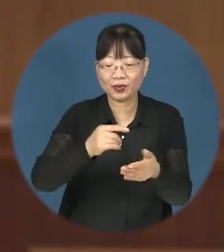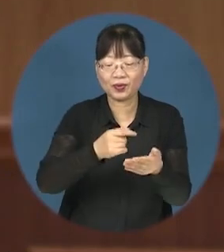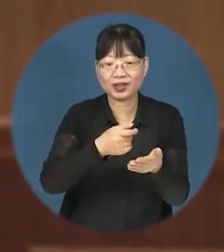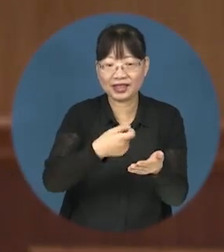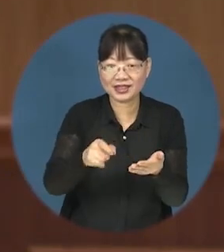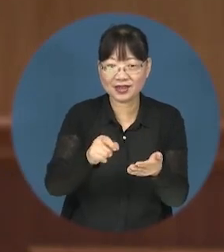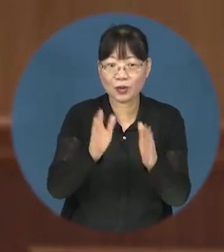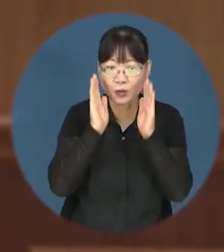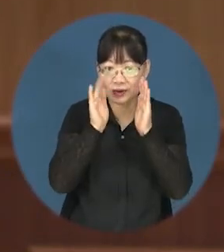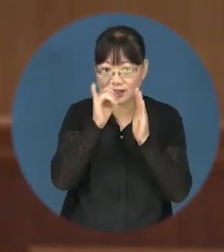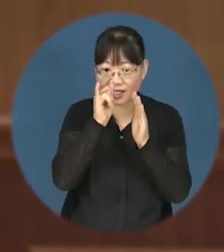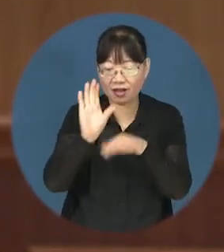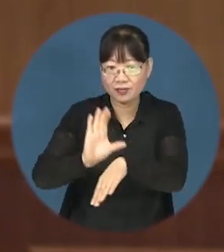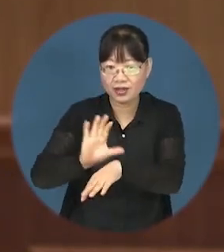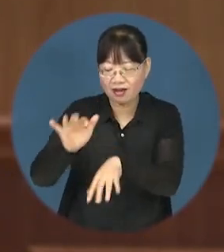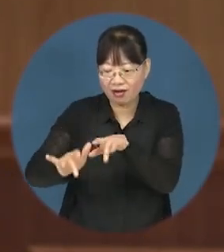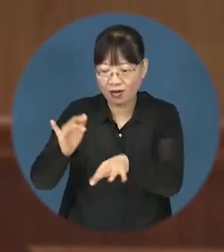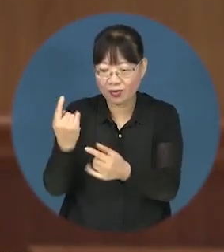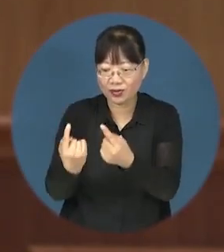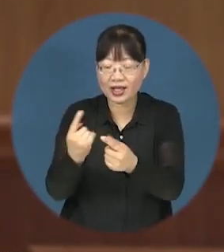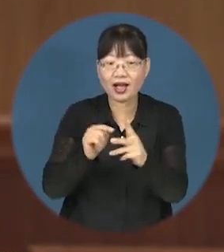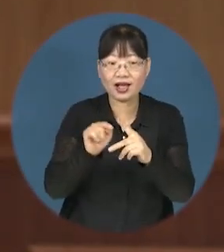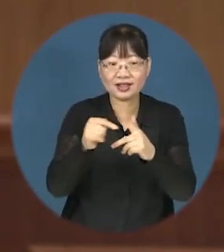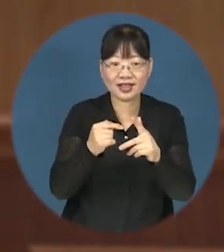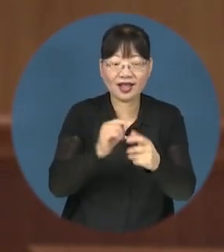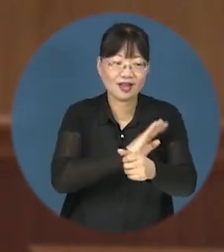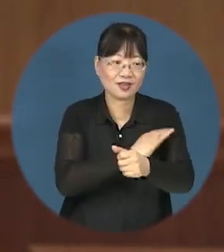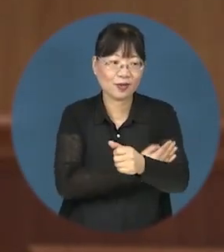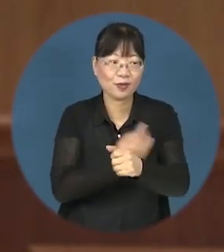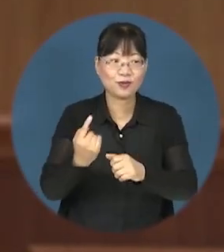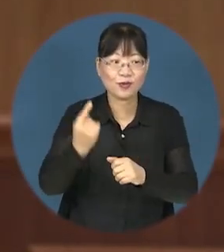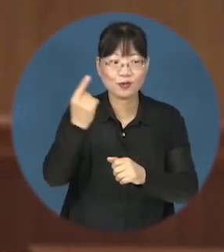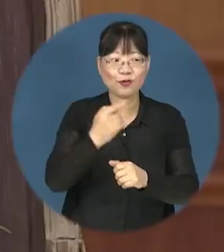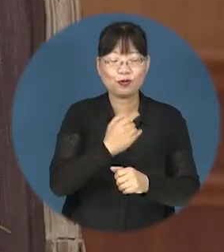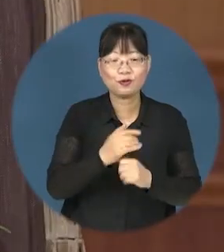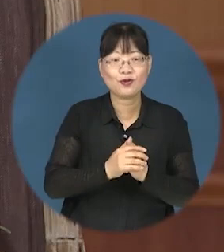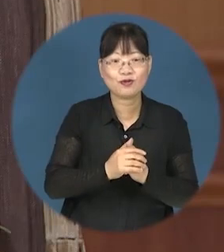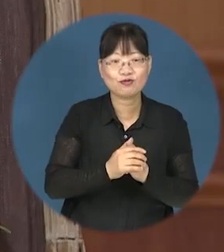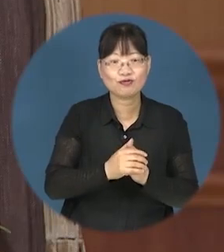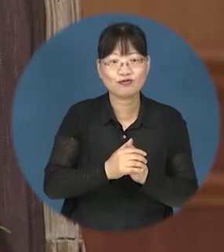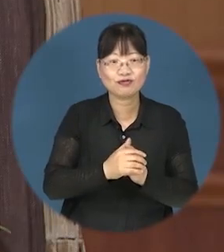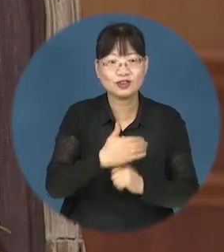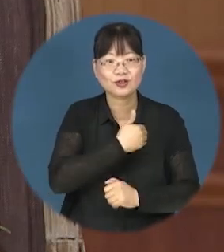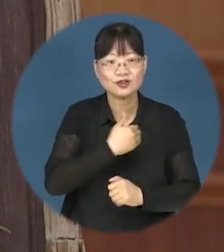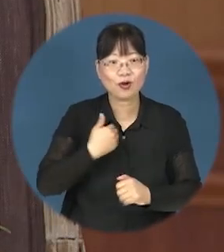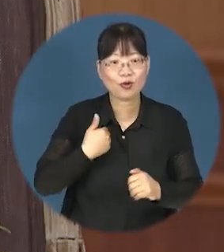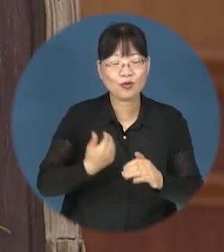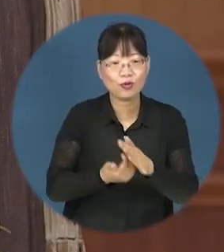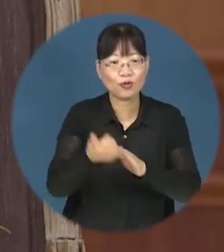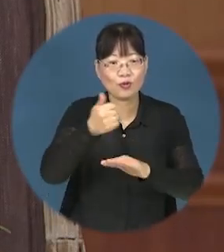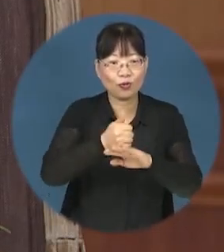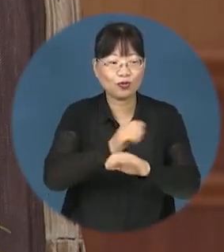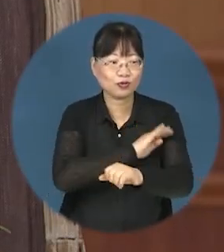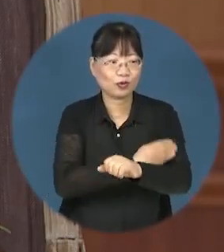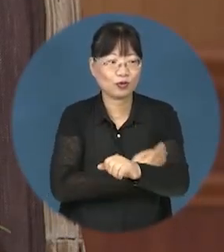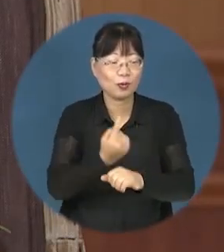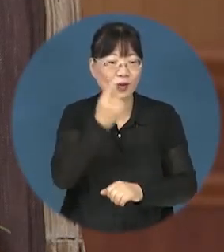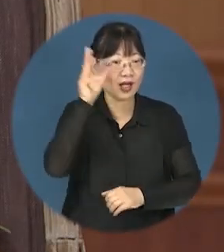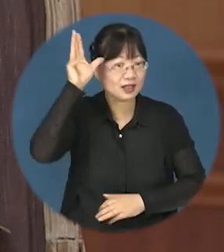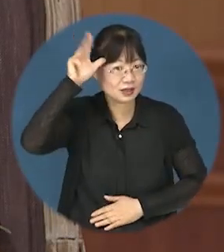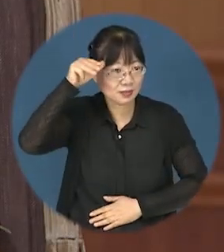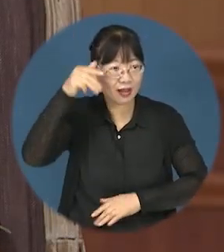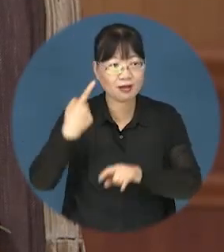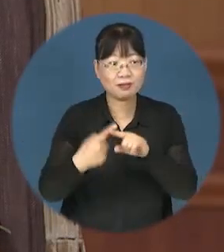4 자판 두드리는 것보다 이해도도 높고 속좁은 없더라 네 그런 연구소로 굉장히 많습니다 치매도